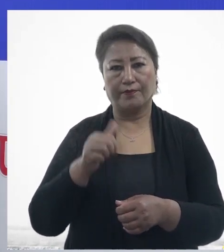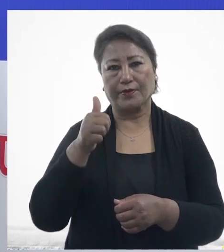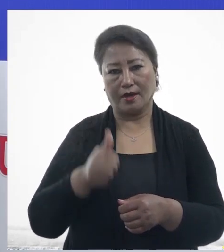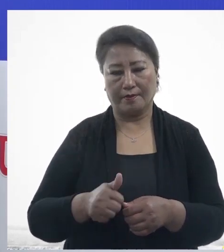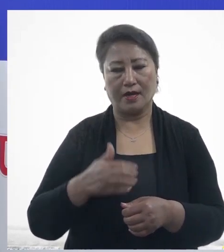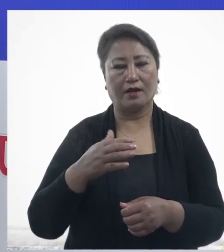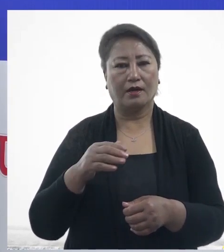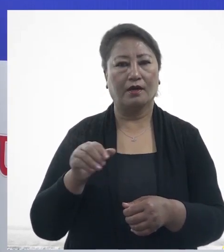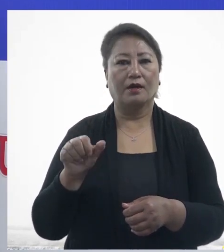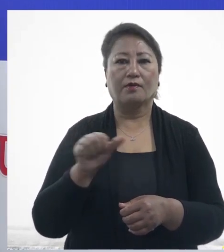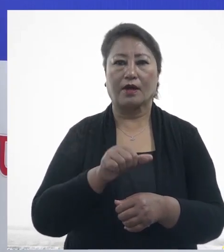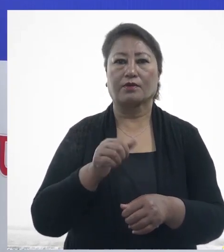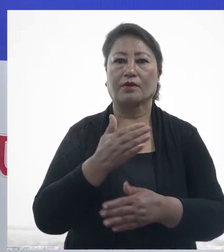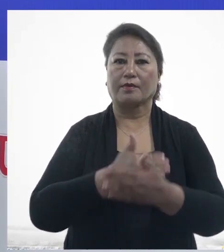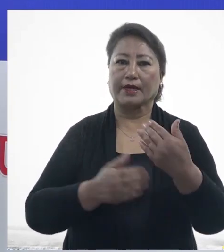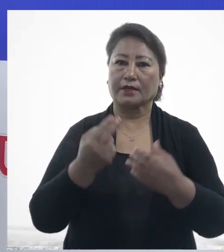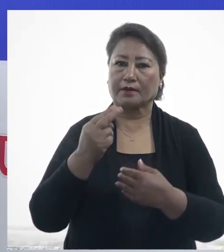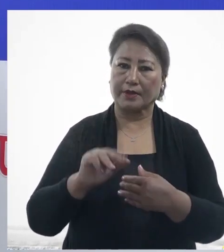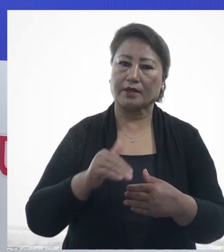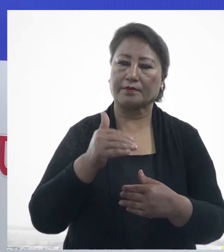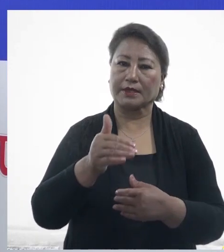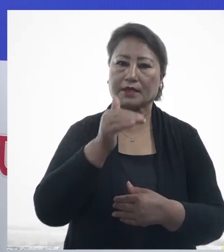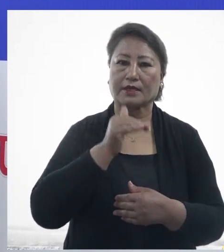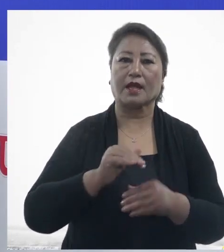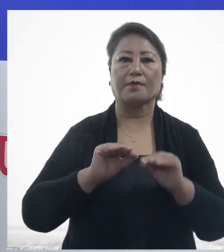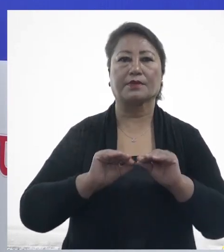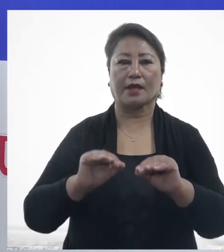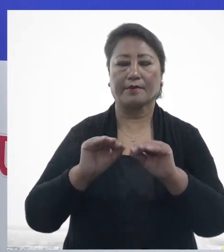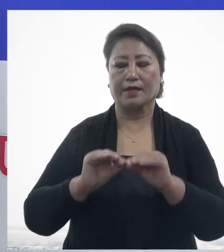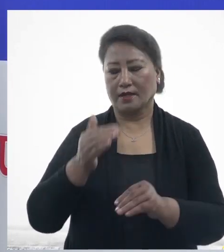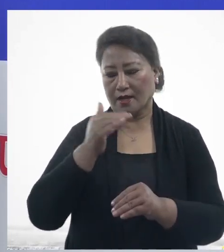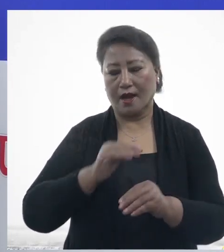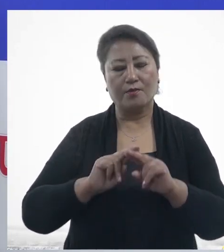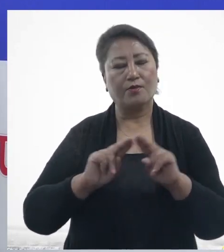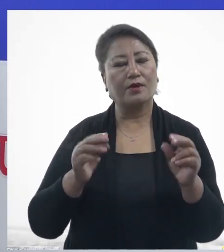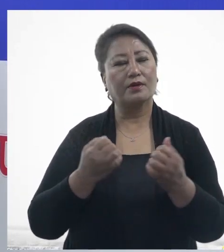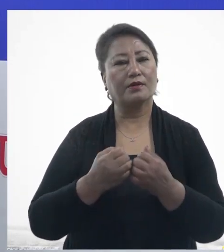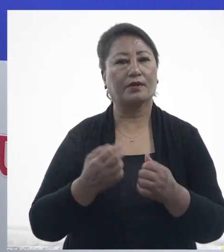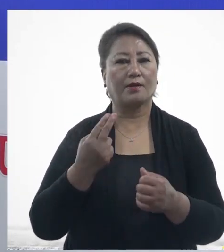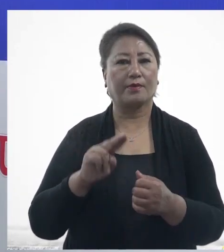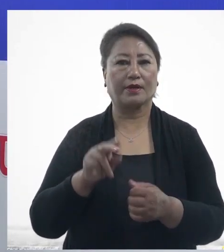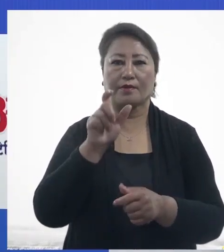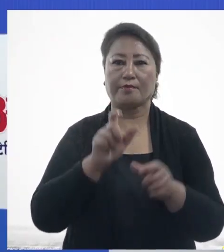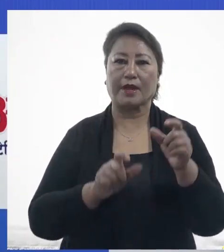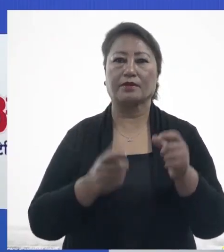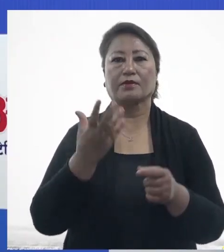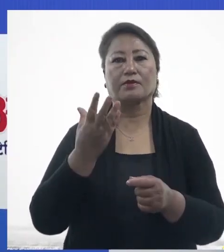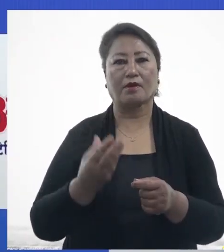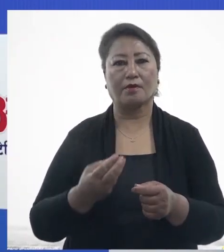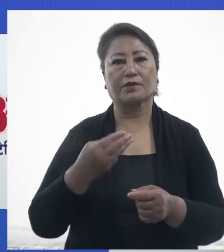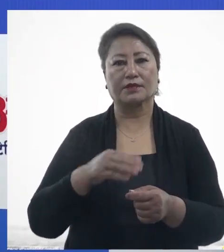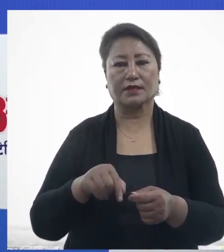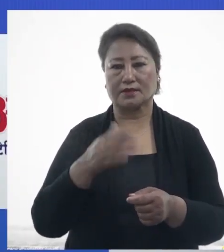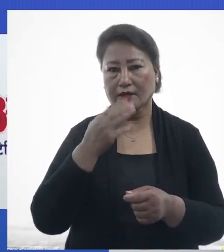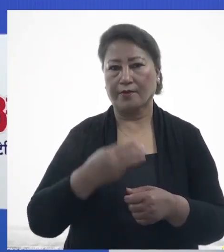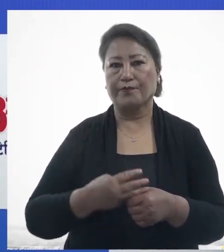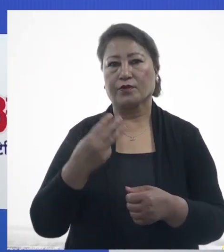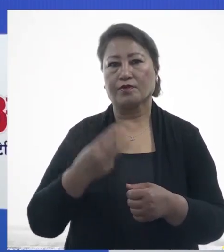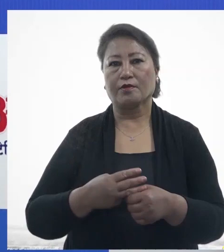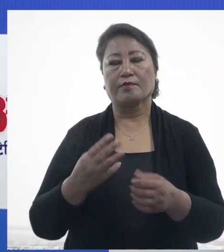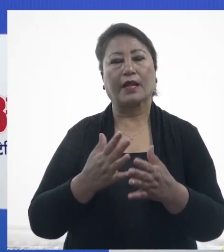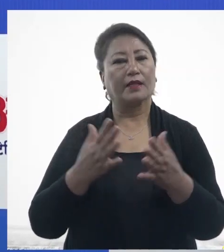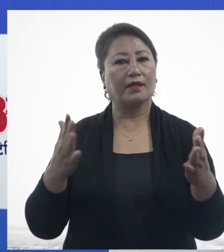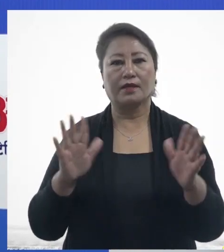चाहिँ के छ भने जस्तो अपाङ्गता भइसकेर हामीले तालिम दिइसकेर तालिम सम्पूर्ण रूपमा चाहिँ कम्प्लिट गरिसकेको मान्छेहरू चाहिँ अलिक कम हुनुहुन्छ, त्यो हाम्रो उत्पादन एकदमै धेरै चाहिँ